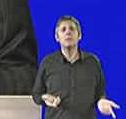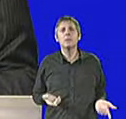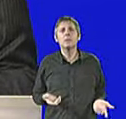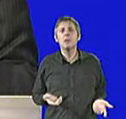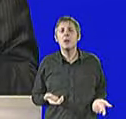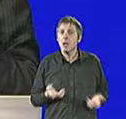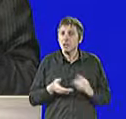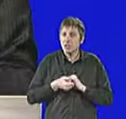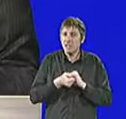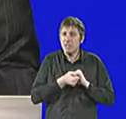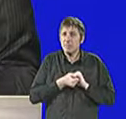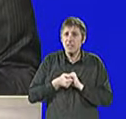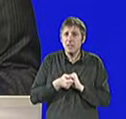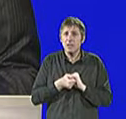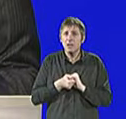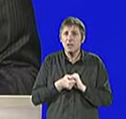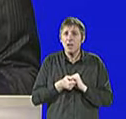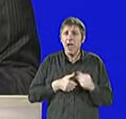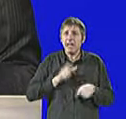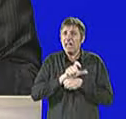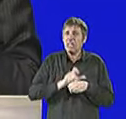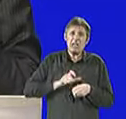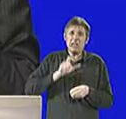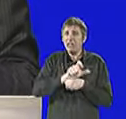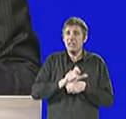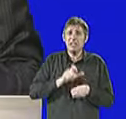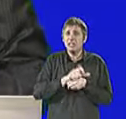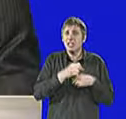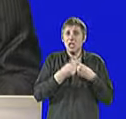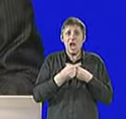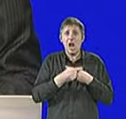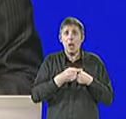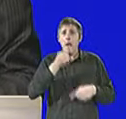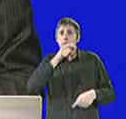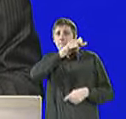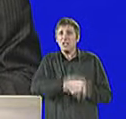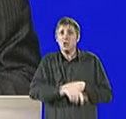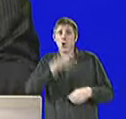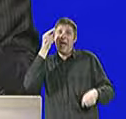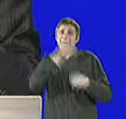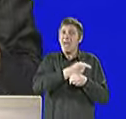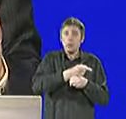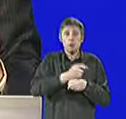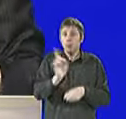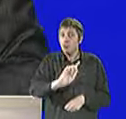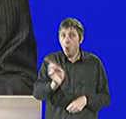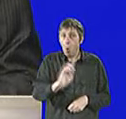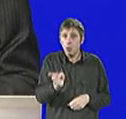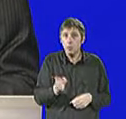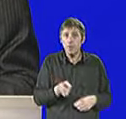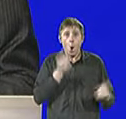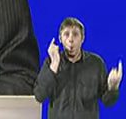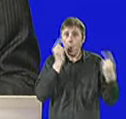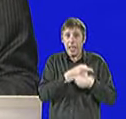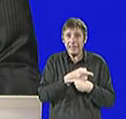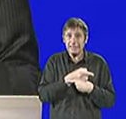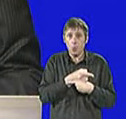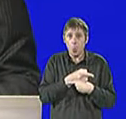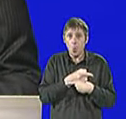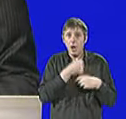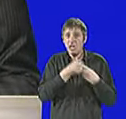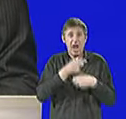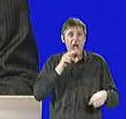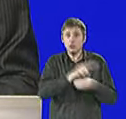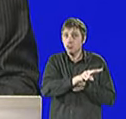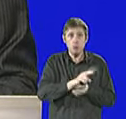Mes chers amis, toute critique n'est pas une attaque personnelle. Toute contradiction n'est pas une